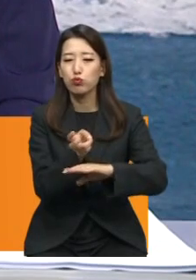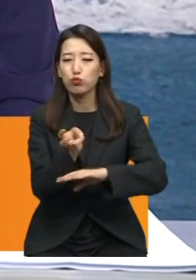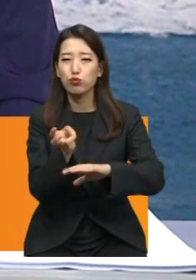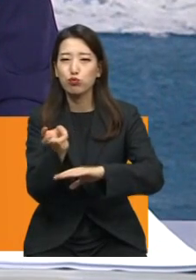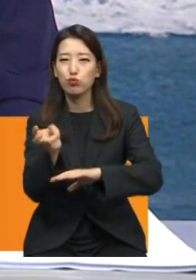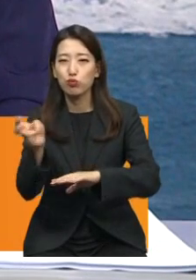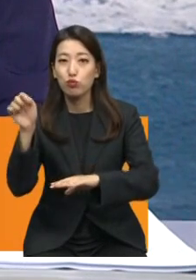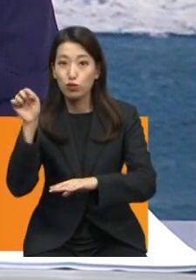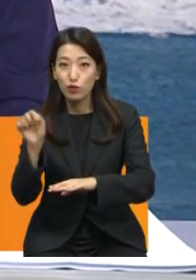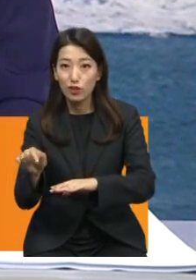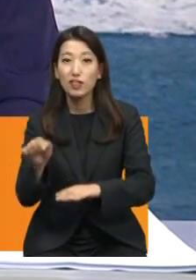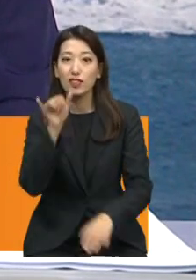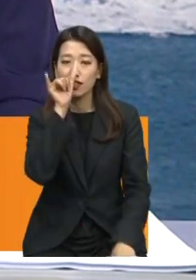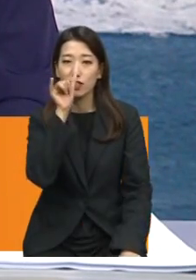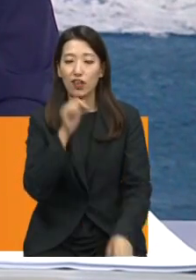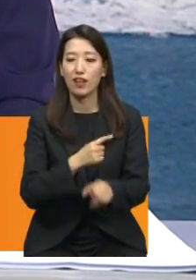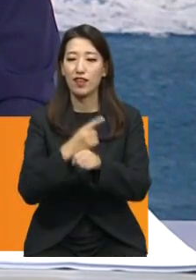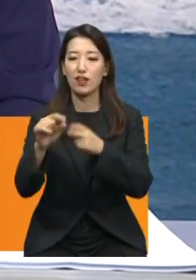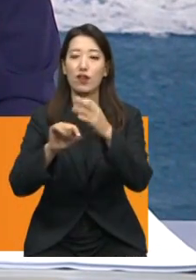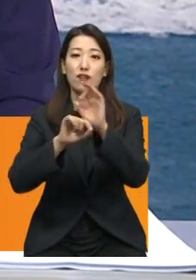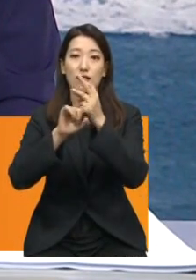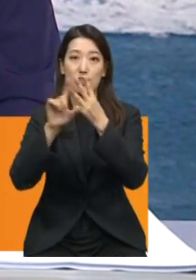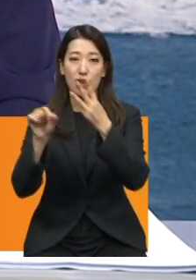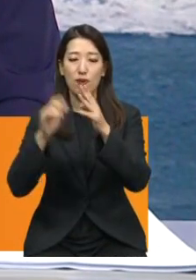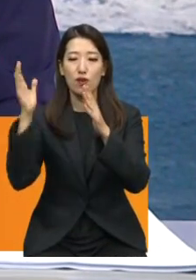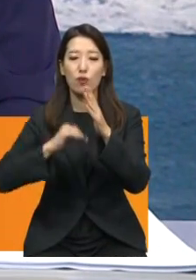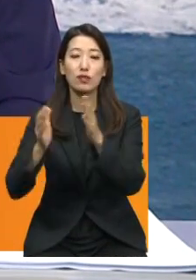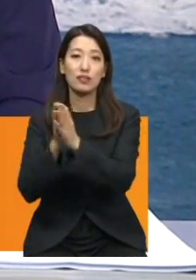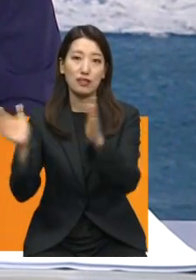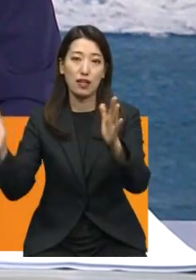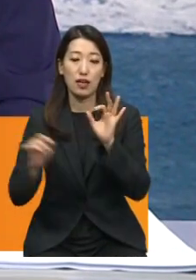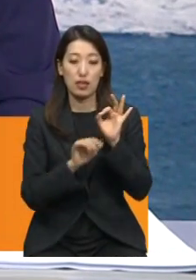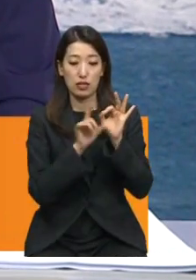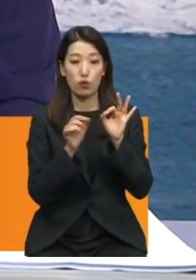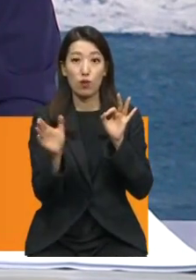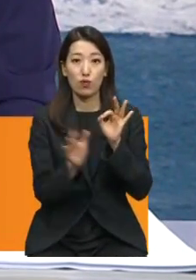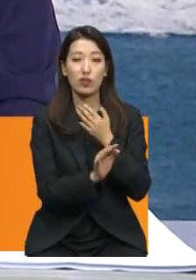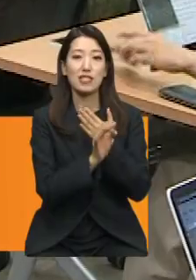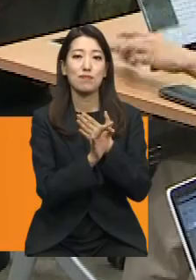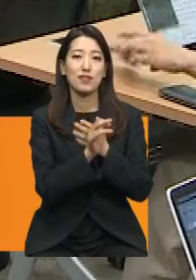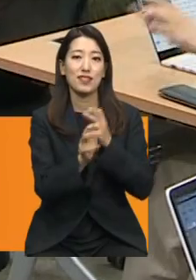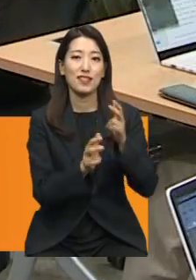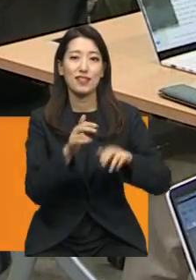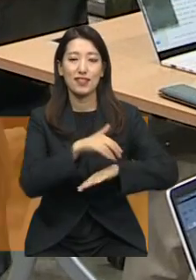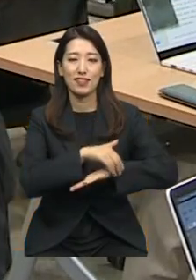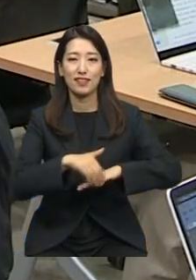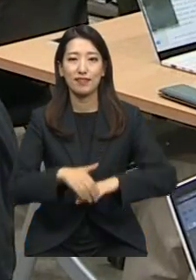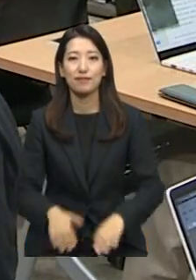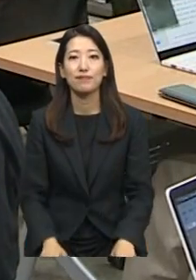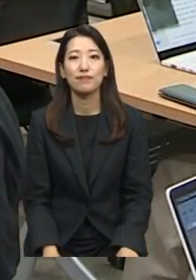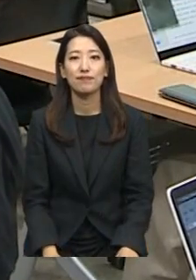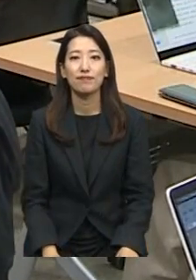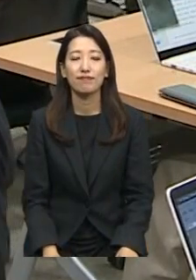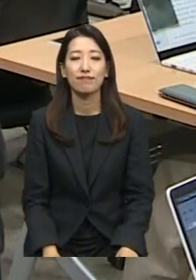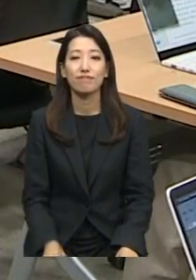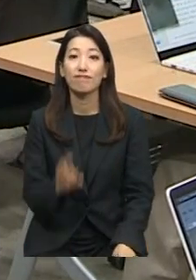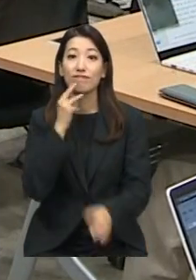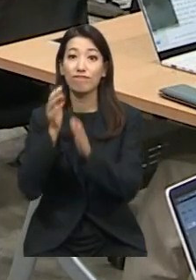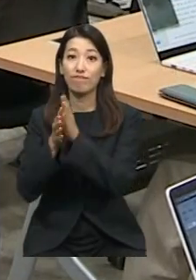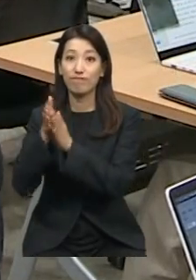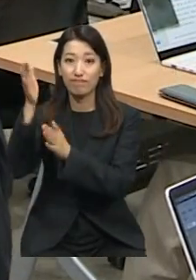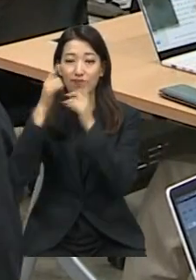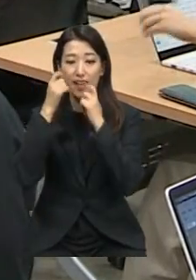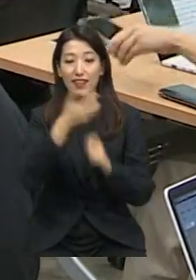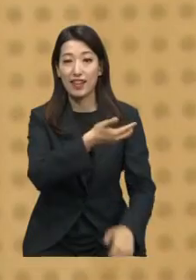거친 뒤 내년 3월 공시 군항에 들어갈 예정입니다 이상범 기자의 보도입니다 서울시가 한강의